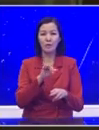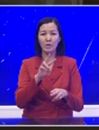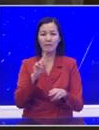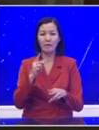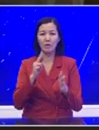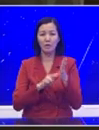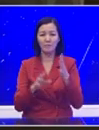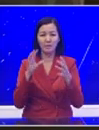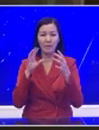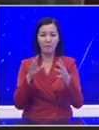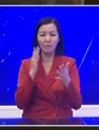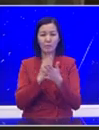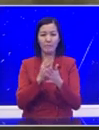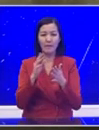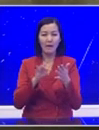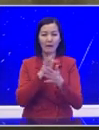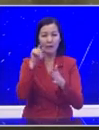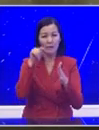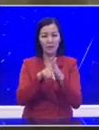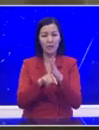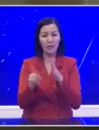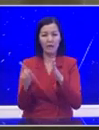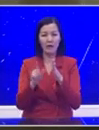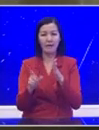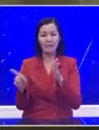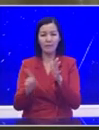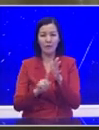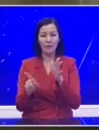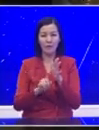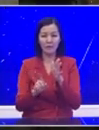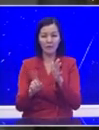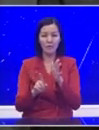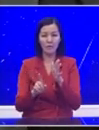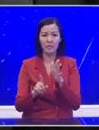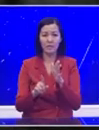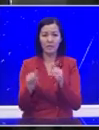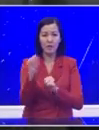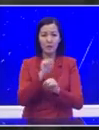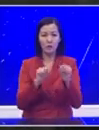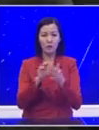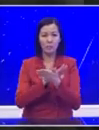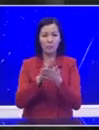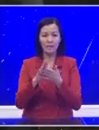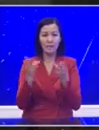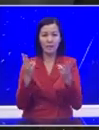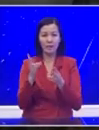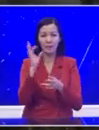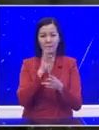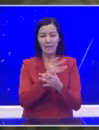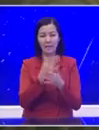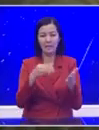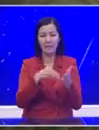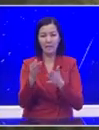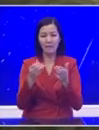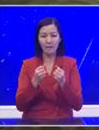70 автобус шығады. Қала ішіндегі жолаушылар тасымалмен айналысатын қоғамдық көліктер тұрағы дезинфекция жұмыстарына қажетті дәрілерді сатып